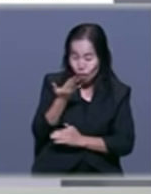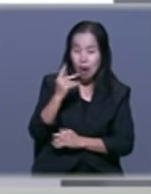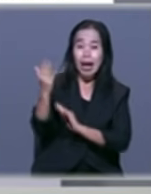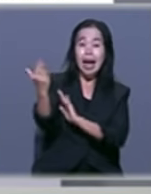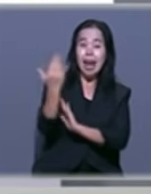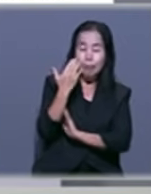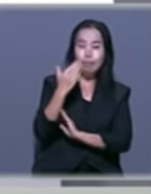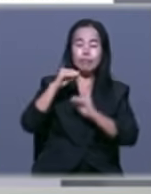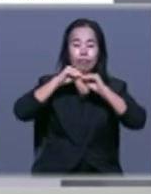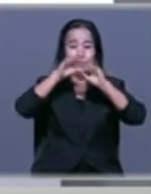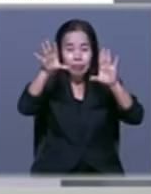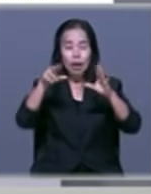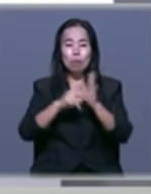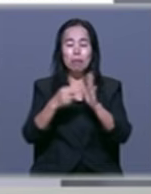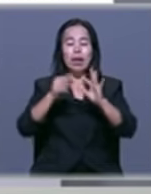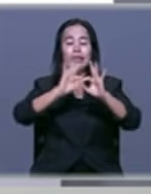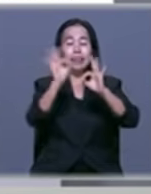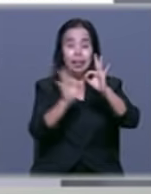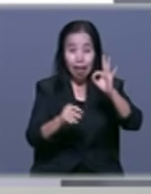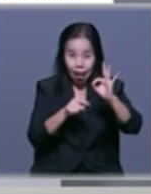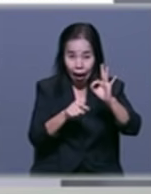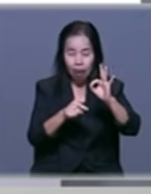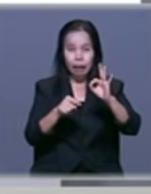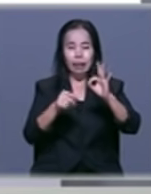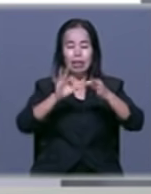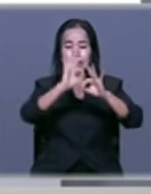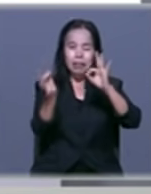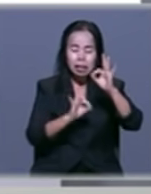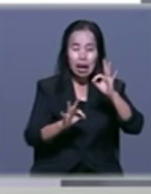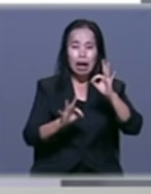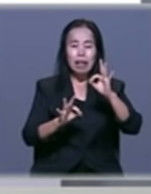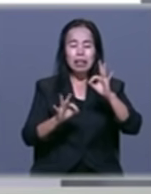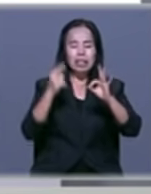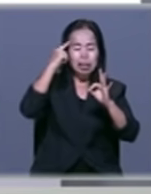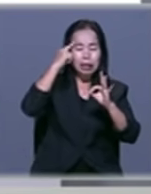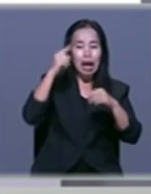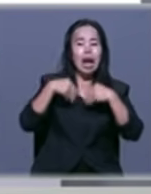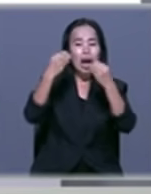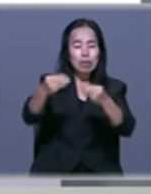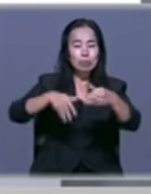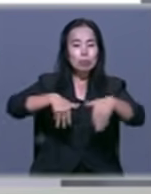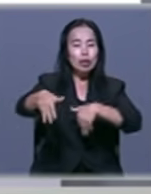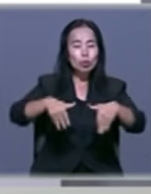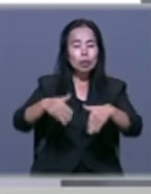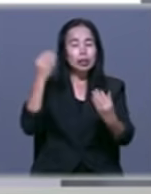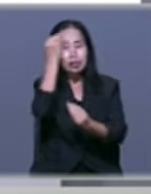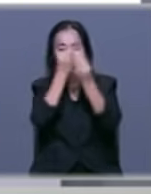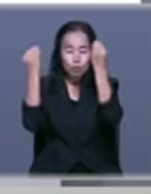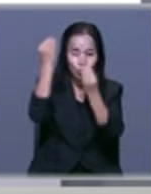าเป็นเนื้อหาสาระตอนหนึ่งบอกว่าเป็นเนื้อหาสาระที่อาจก่อให้เกิดความสับสนแก่ประชาชนนะแล้ว